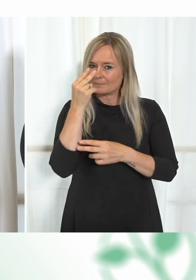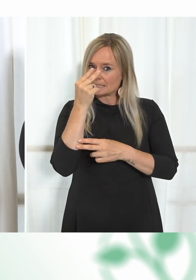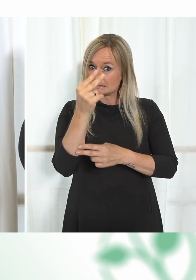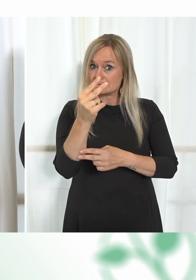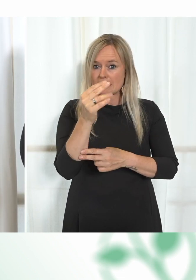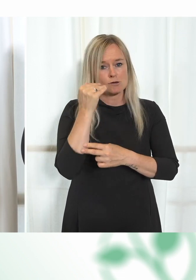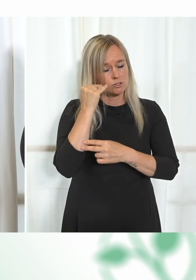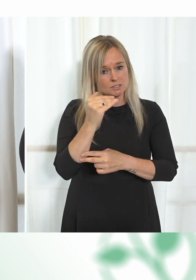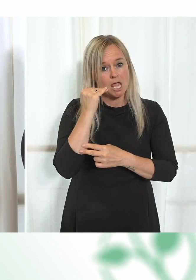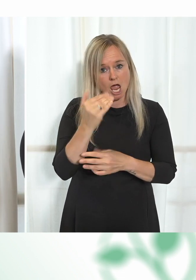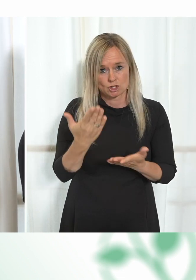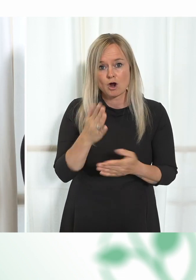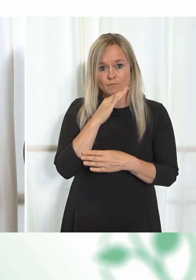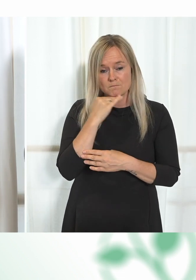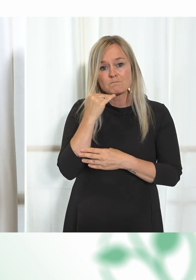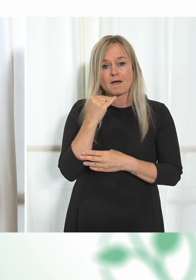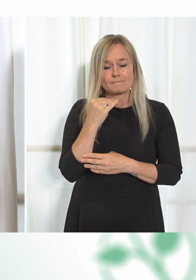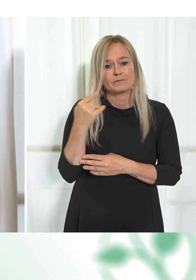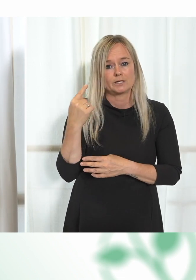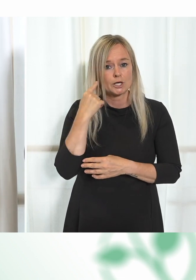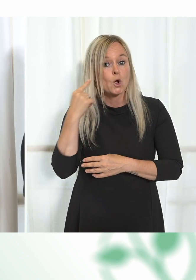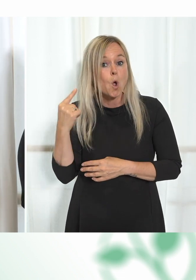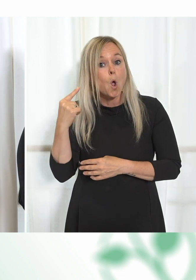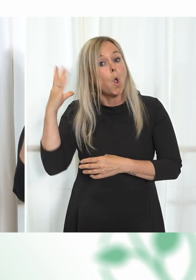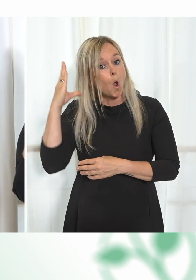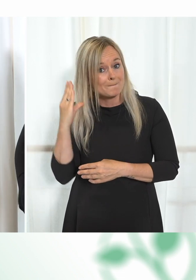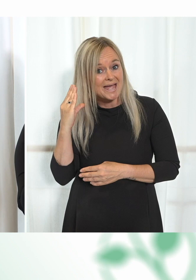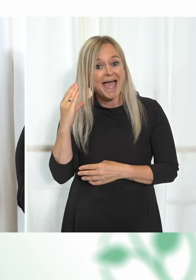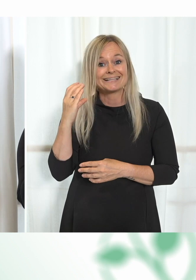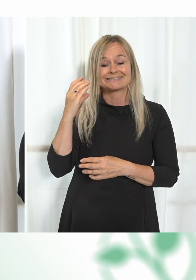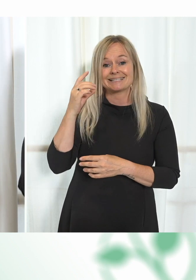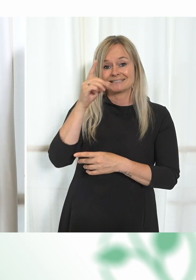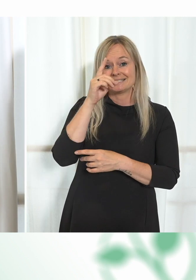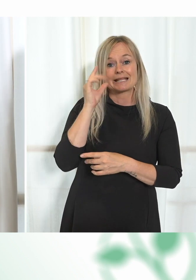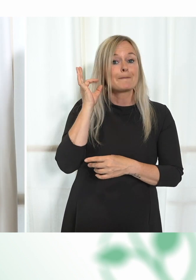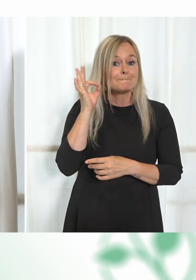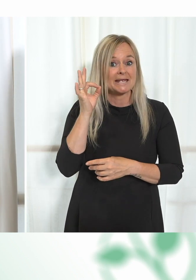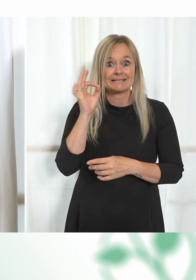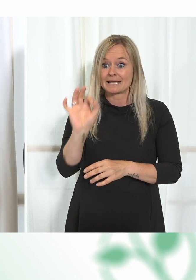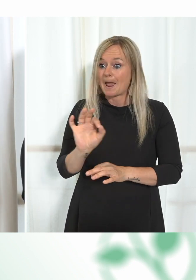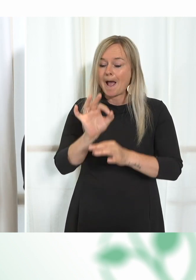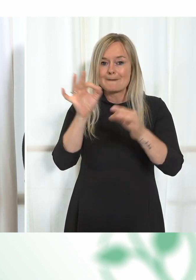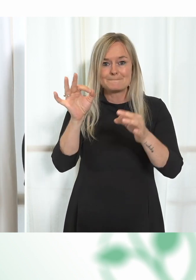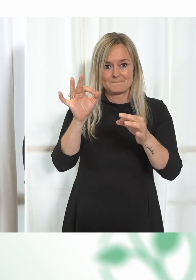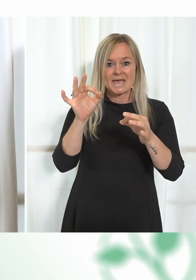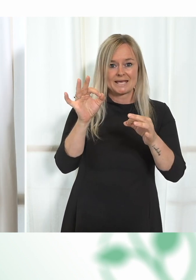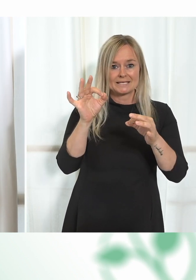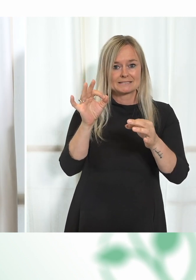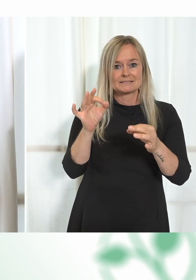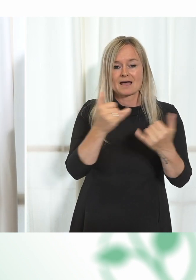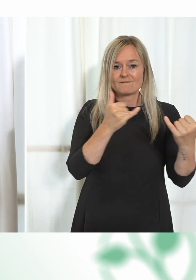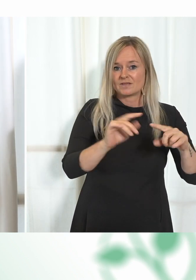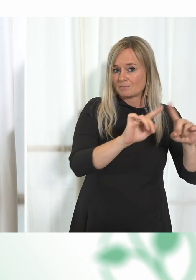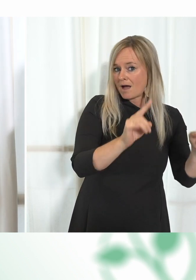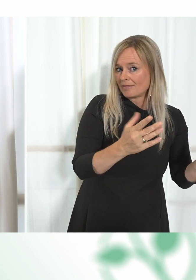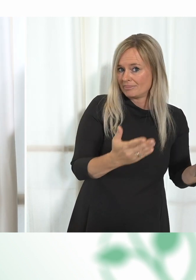vielen hörbeeinträchtigten Menschen sehr gut und auch sogar besser ausgeprägt. Und Hörstatus ist nur ein kleiner Teil